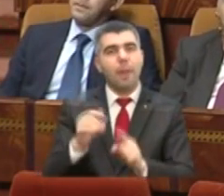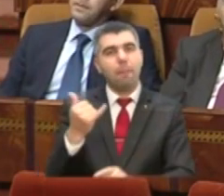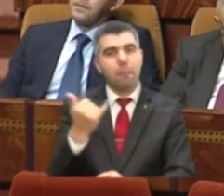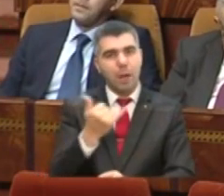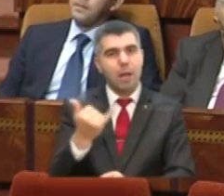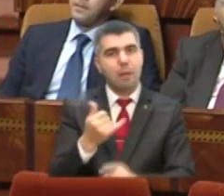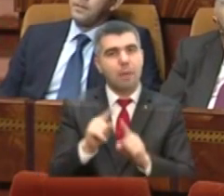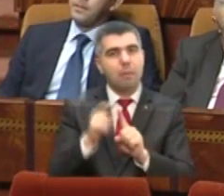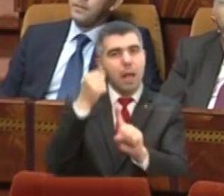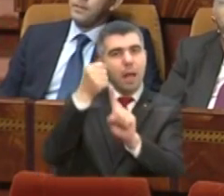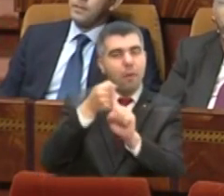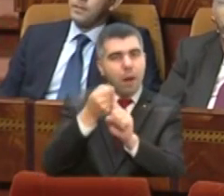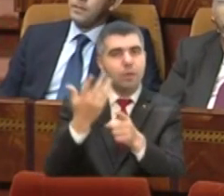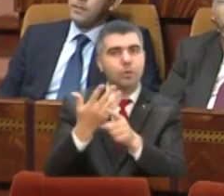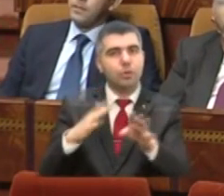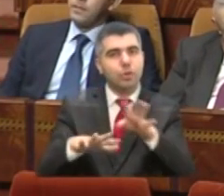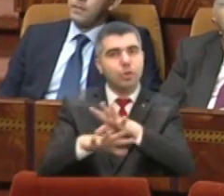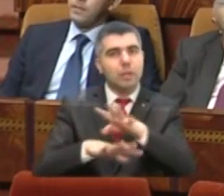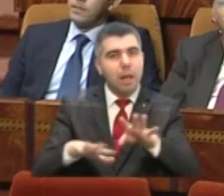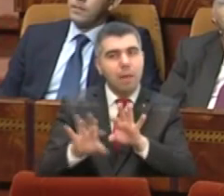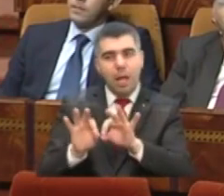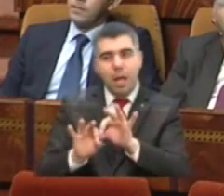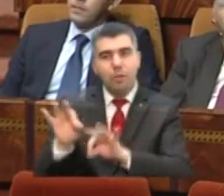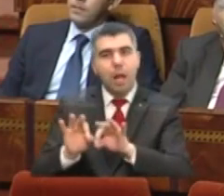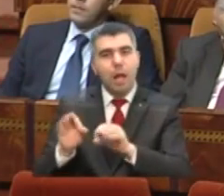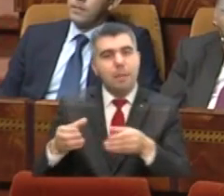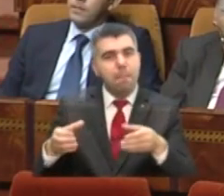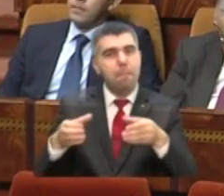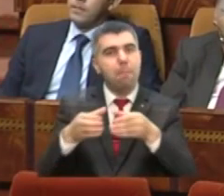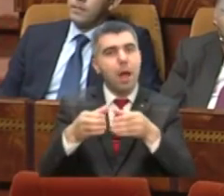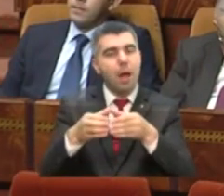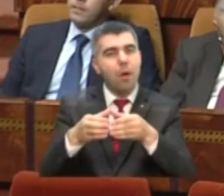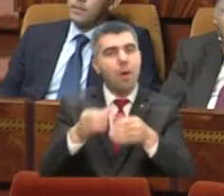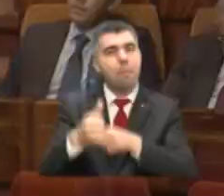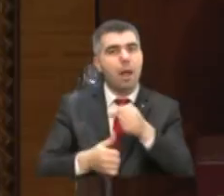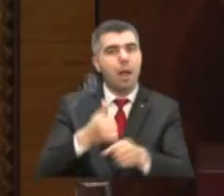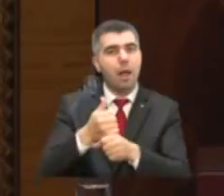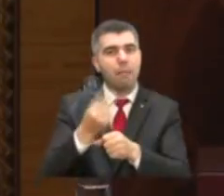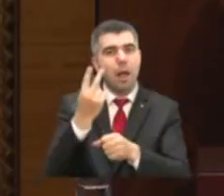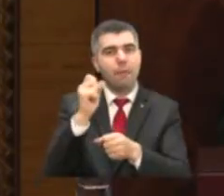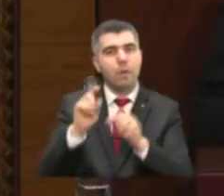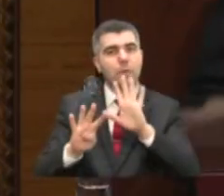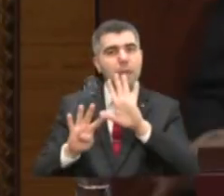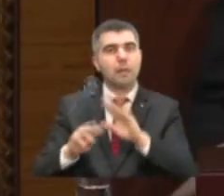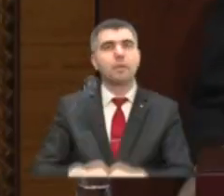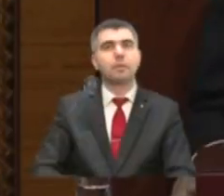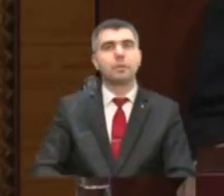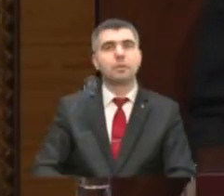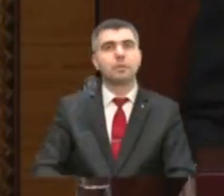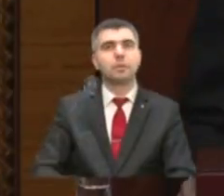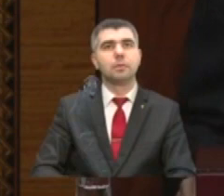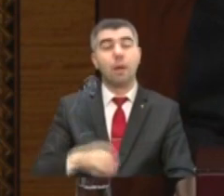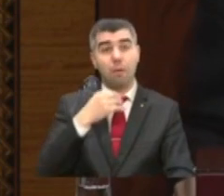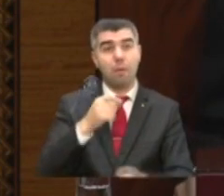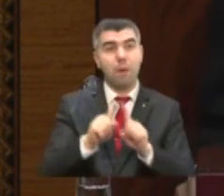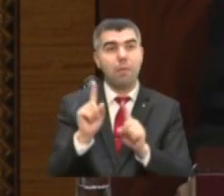مرتبط بالأوراش الاجتماعية والإجراءات المرتبطة به برسم سنة 2019. أريد أن